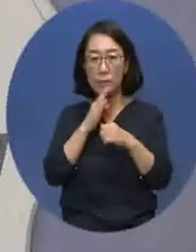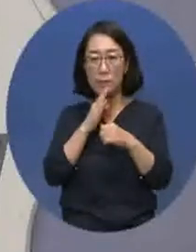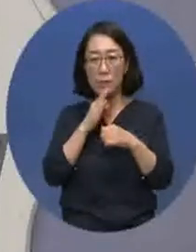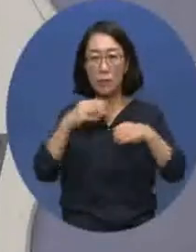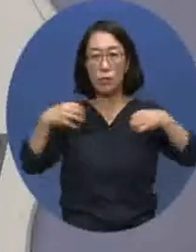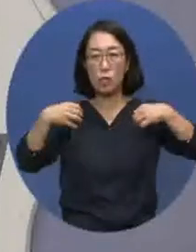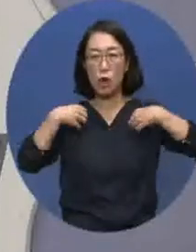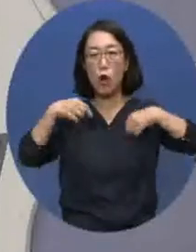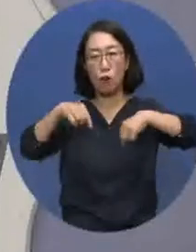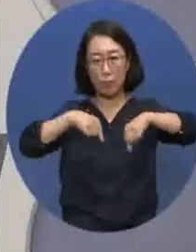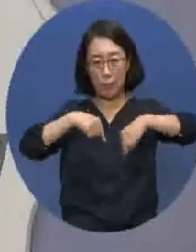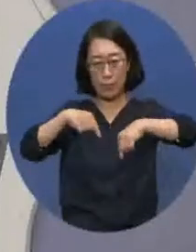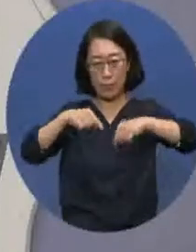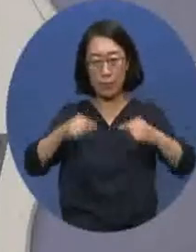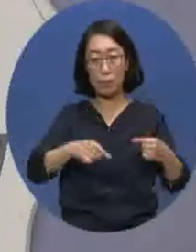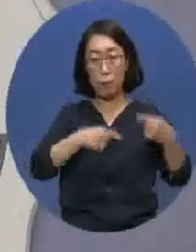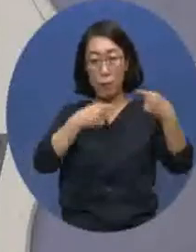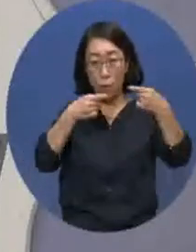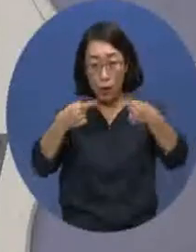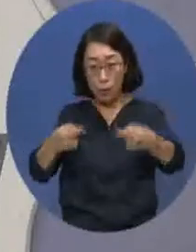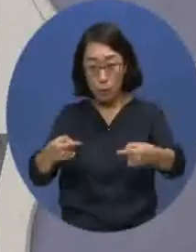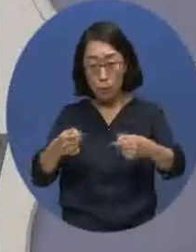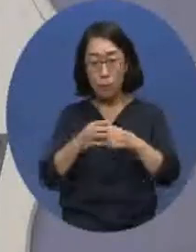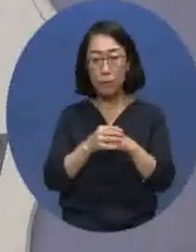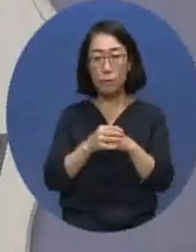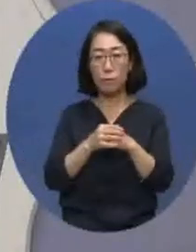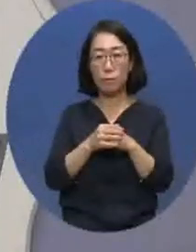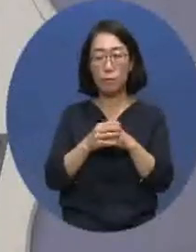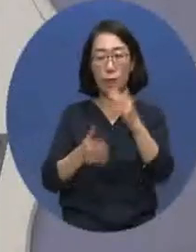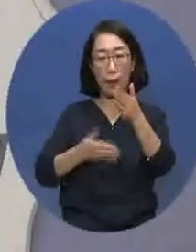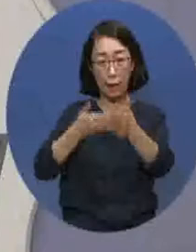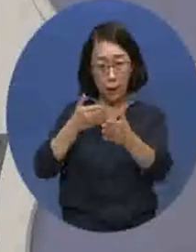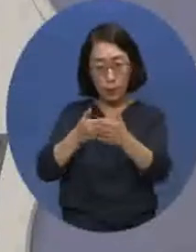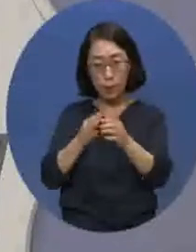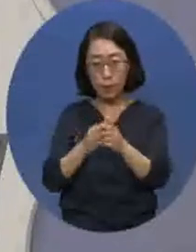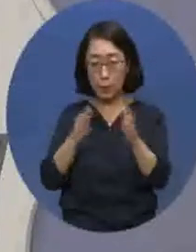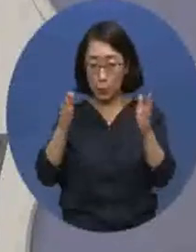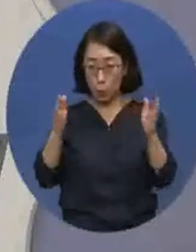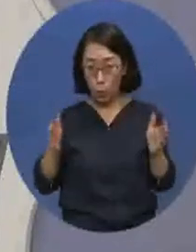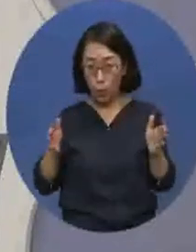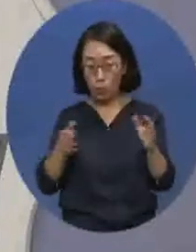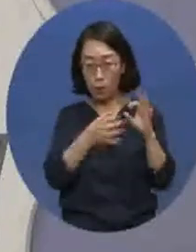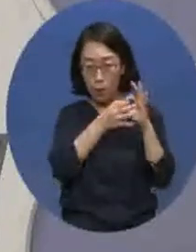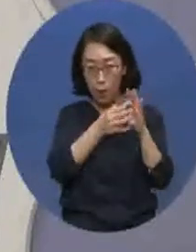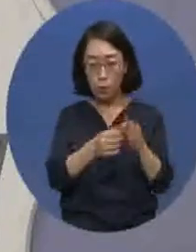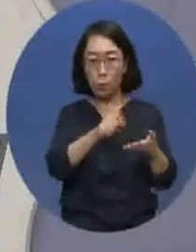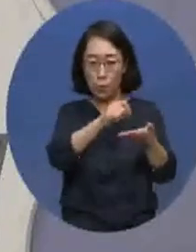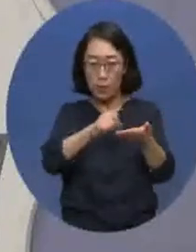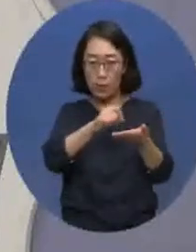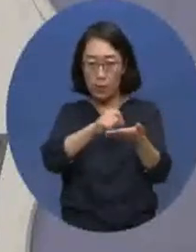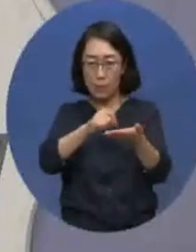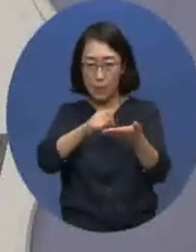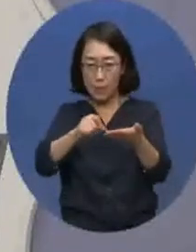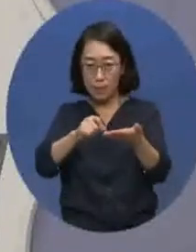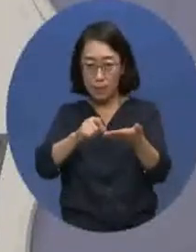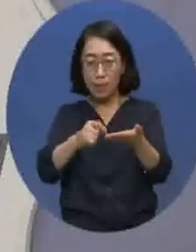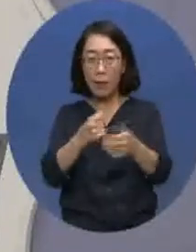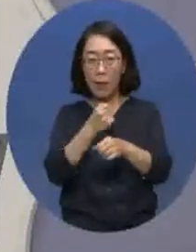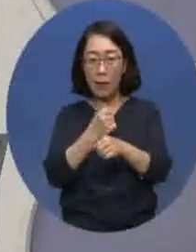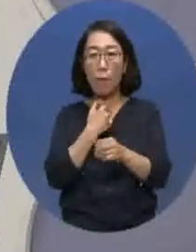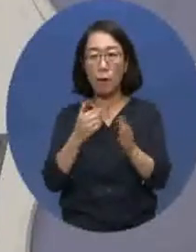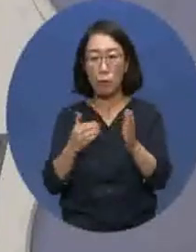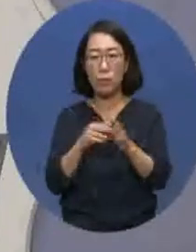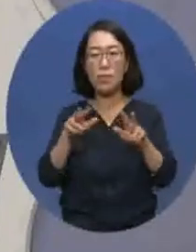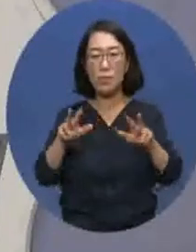했으니까 어 그때까지는 그래도 간간히 1 2 오고 있기도 하구요 물론